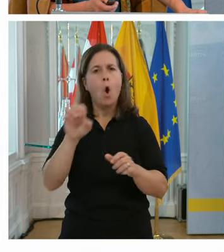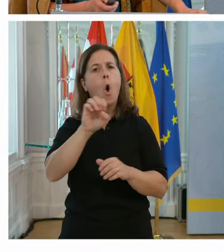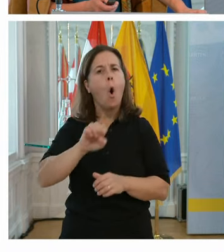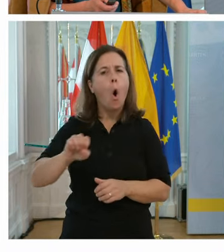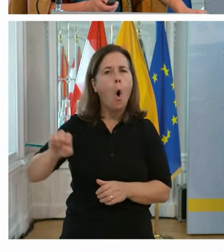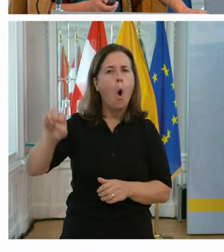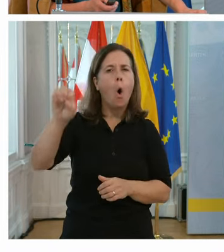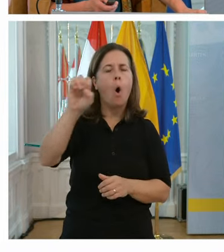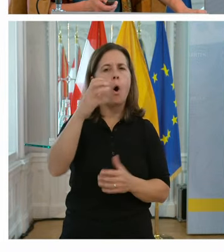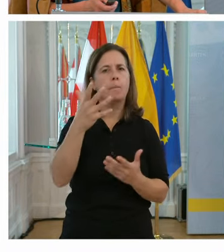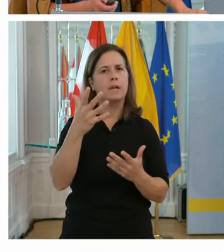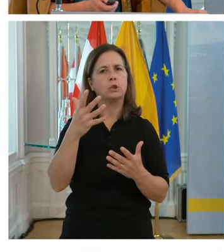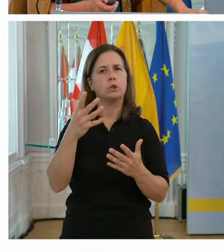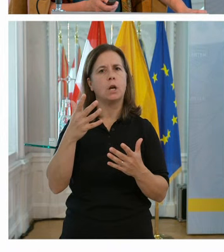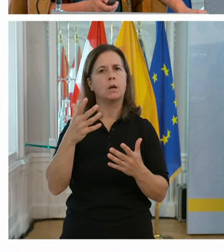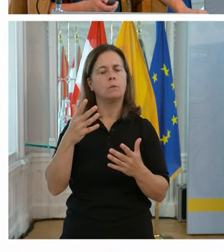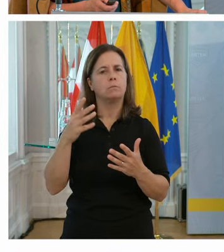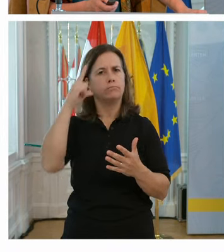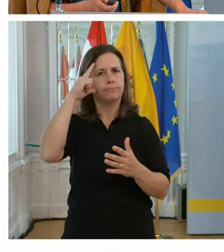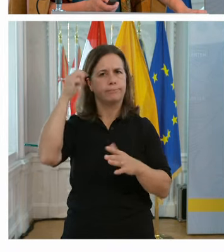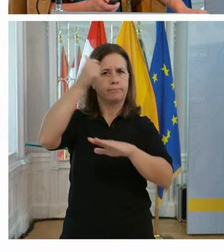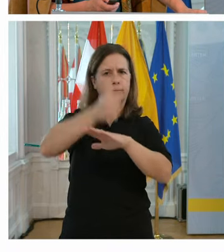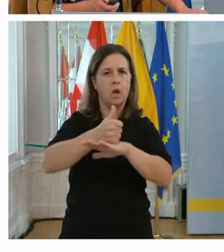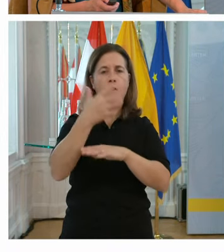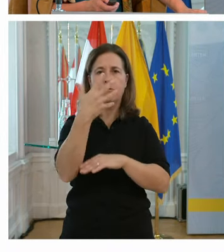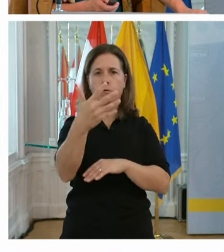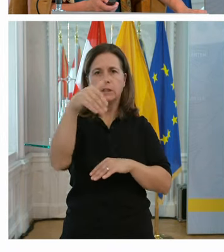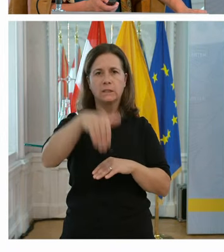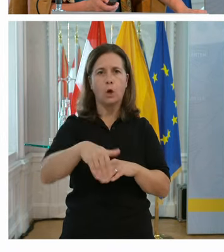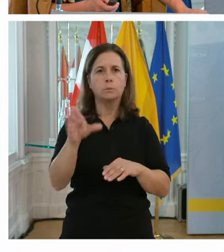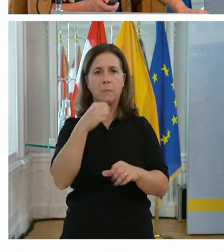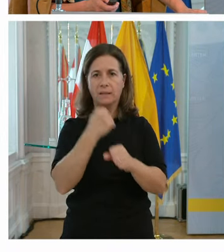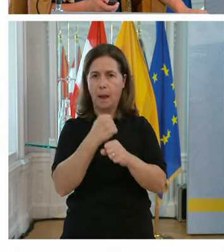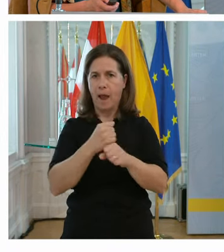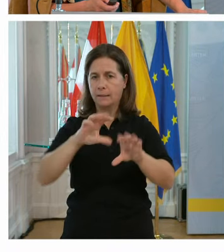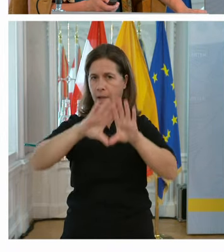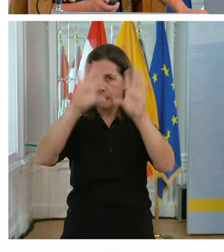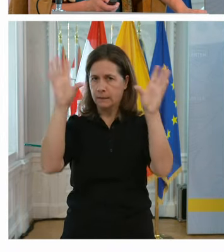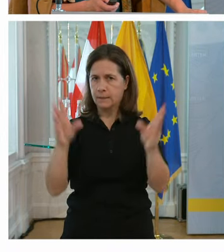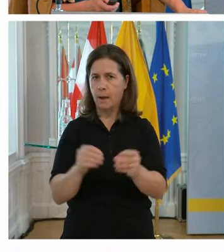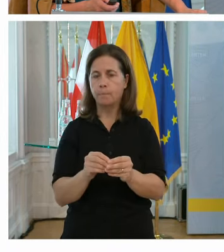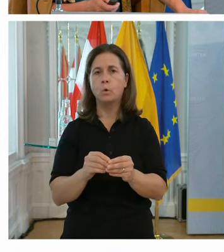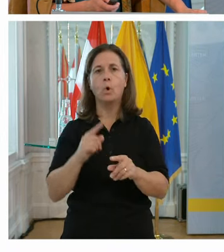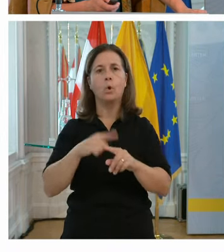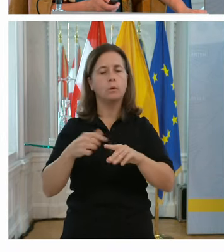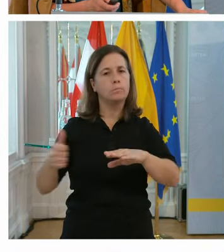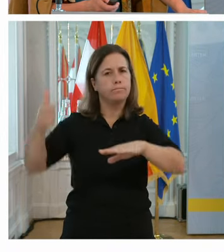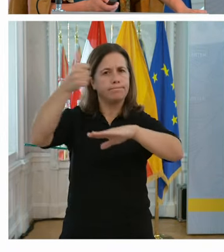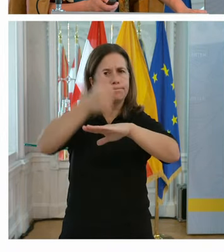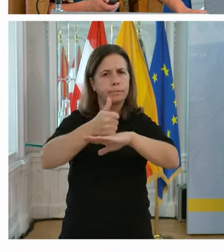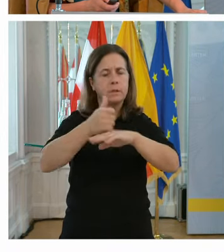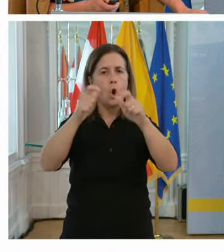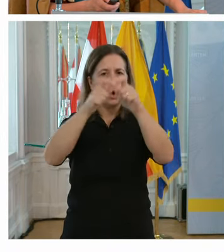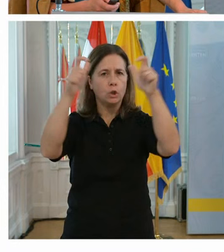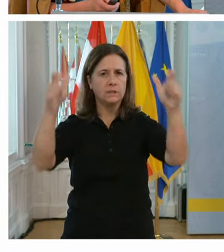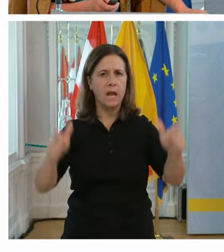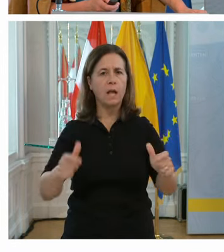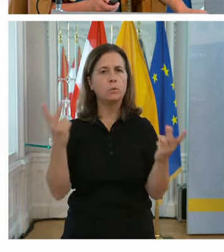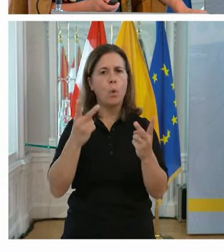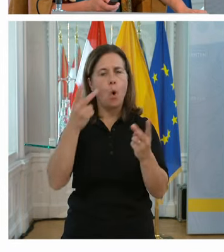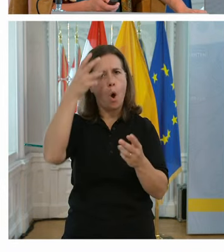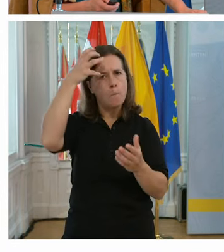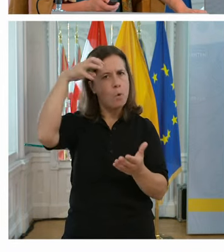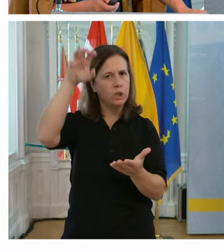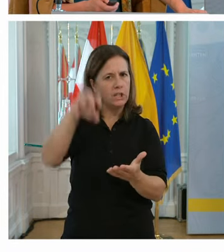wir sind ein Konzern mit einem europäischen Headquarter, 50.000 Mitarbeiterinnen und Mitarbeiter. Unser Headquarter auf Konzernebene ist in